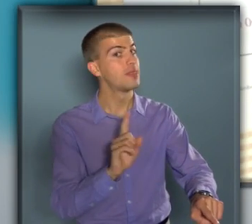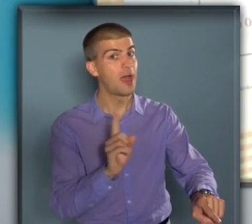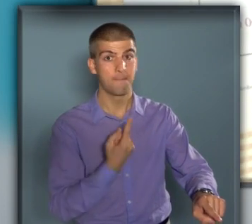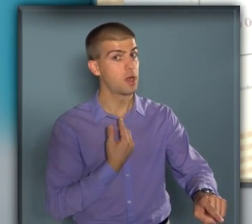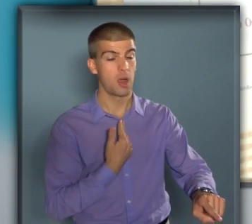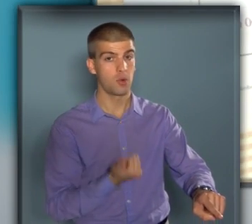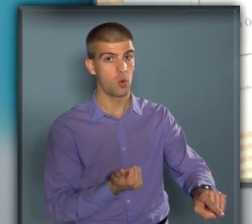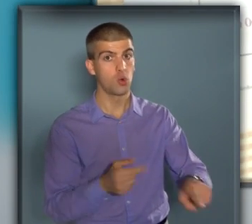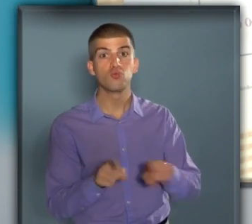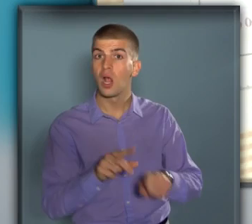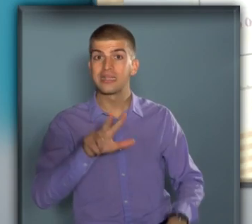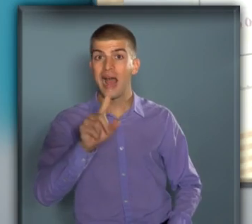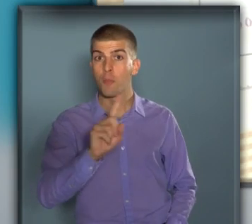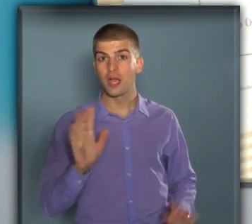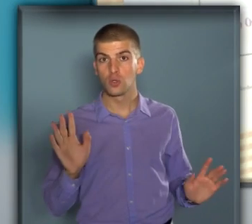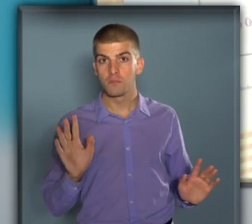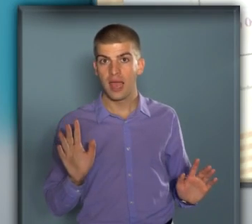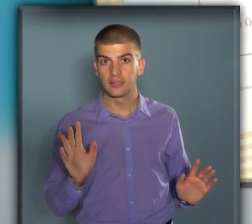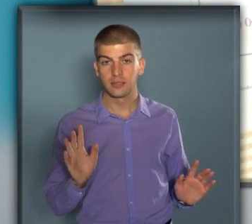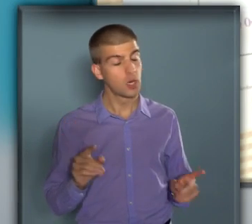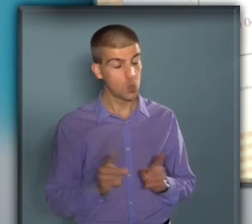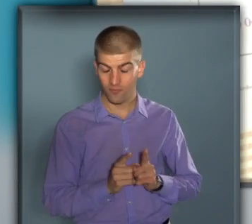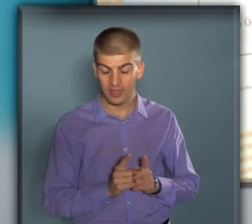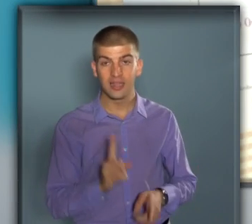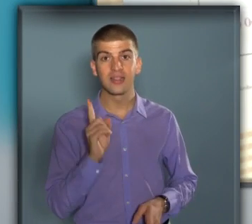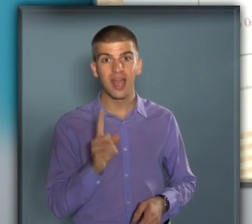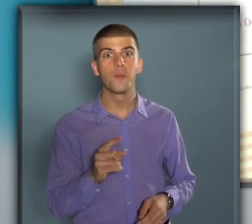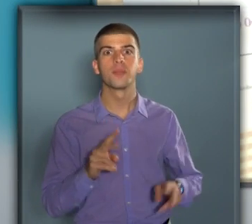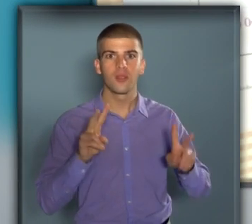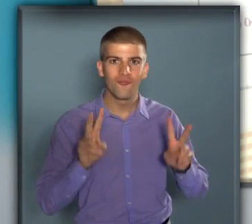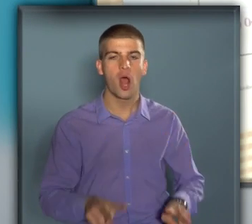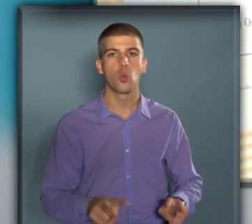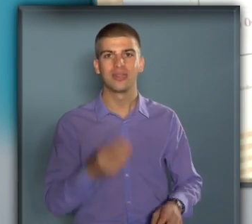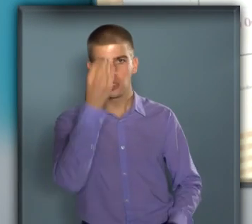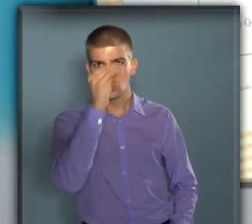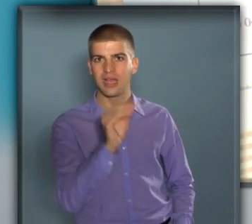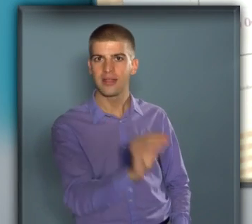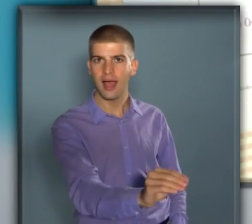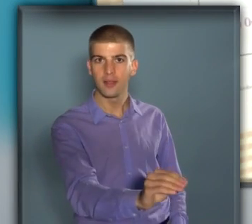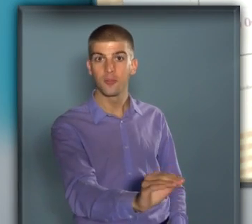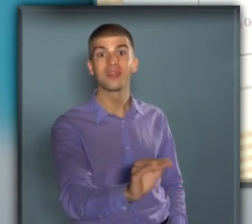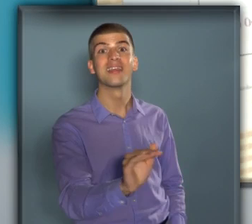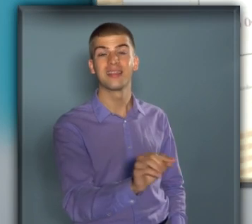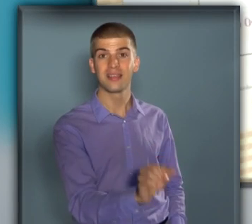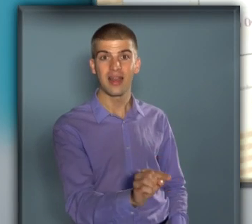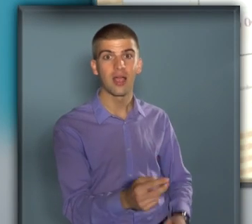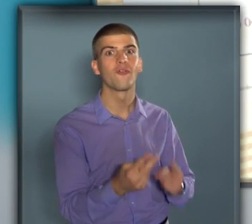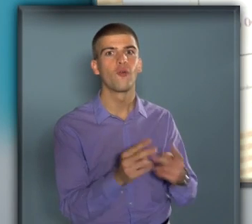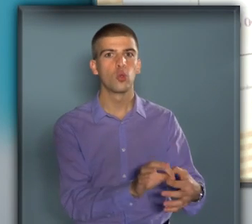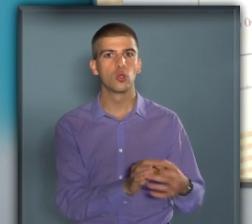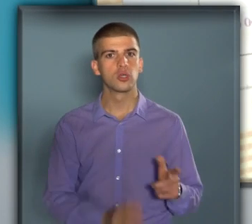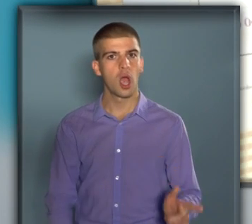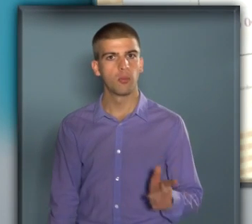több időt, de eljuttattam egy valódi üzenetet, és azt gondolom, hogy a gyereknek is fontos az a kapcsolat,